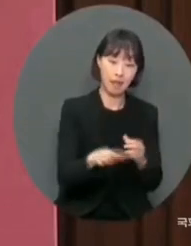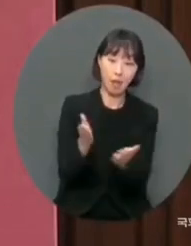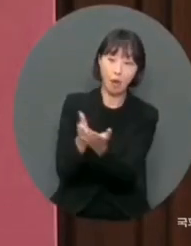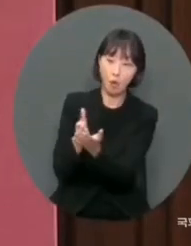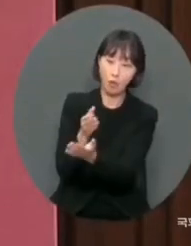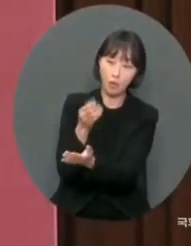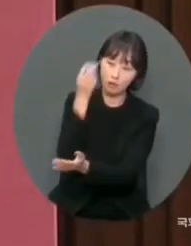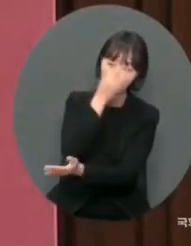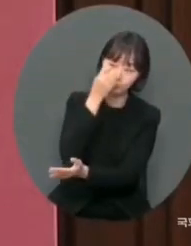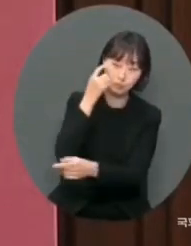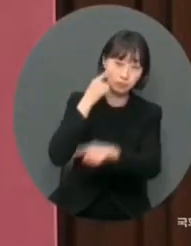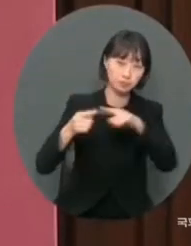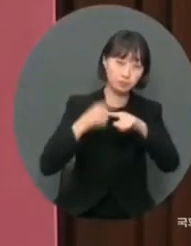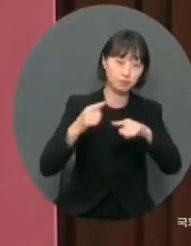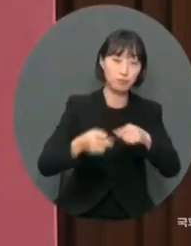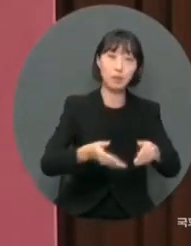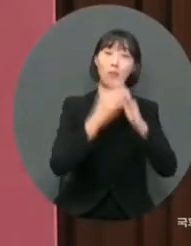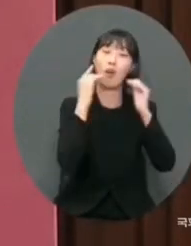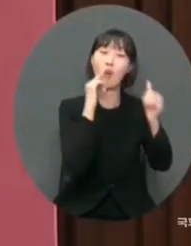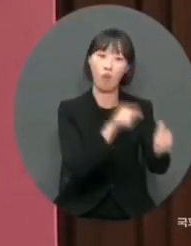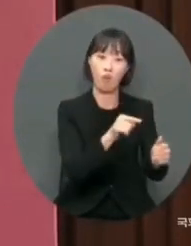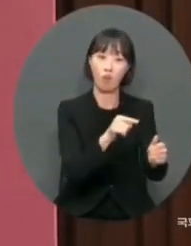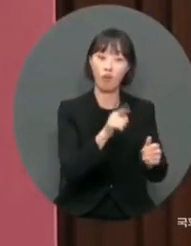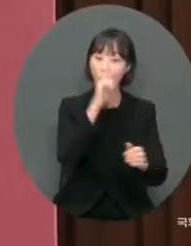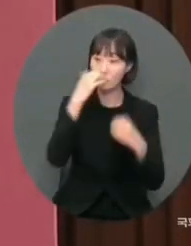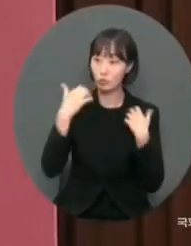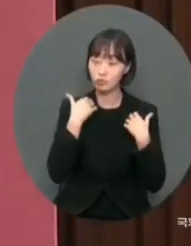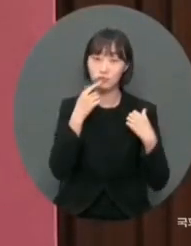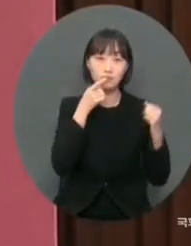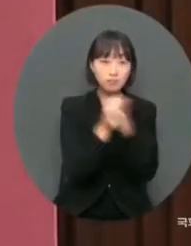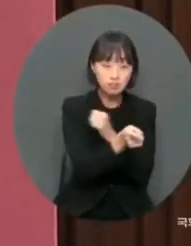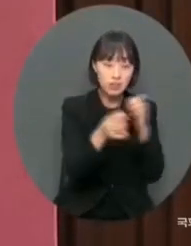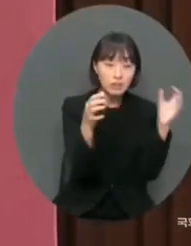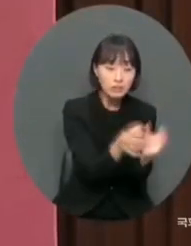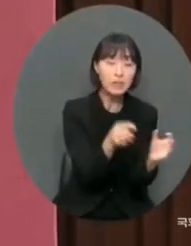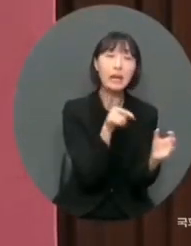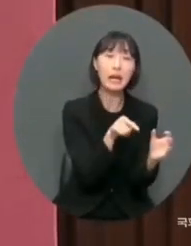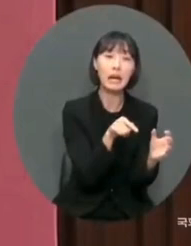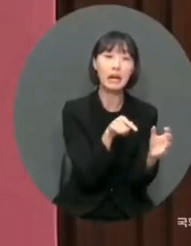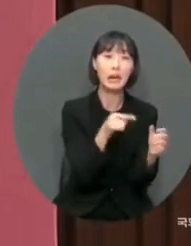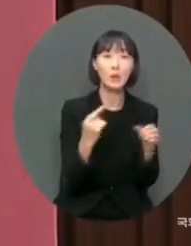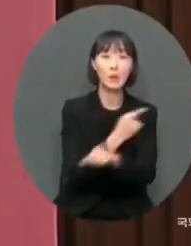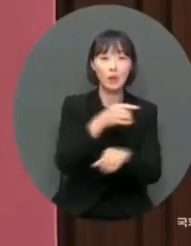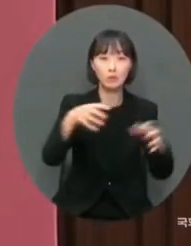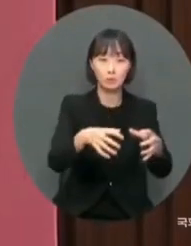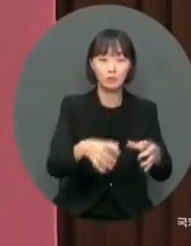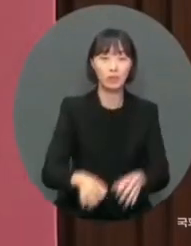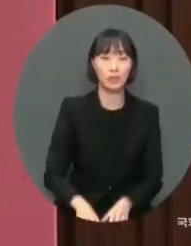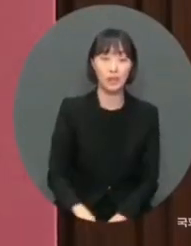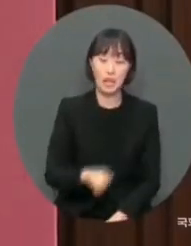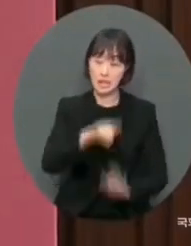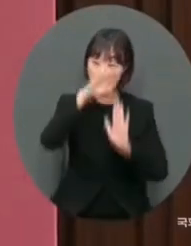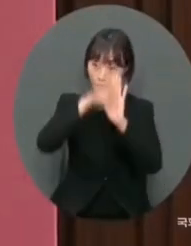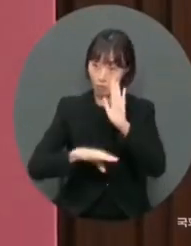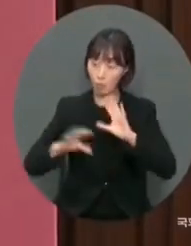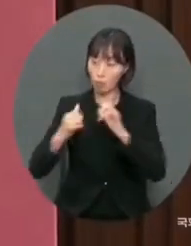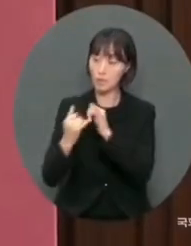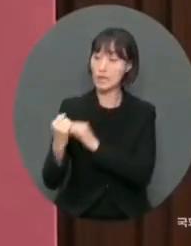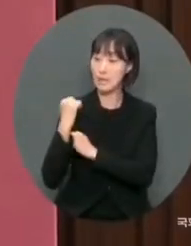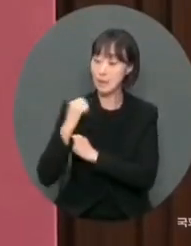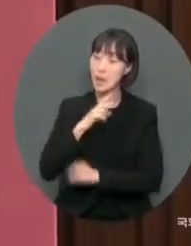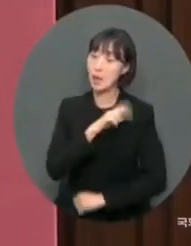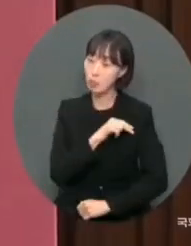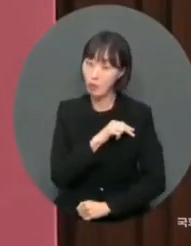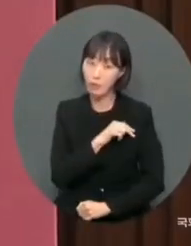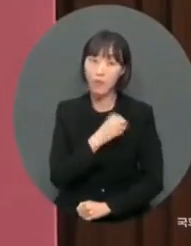보입니다. 정권이 직접 홍위병 조직에 나선 것으로도 보입니다. 이 내용을 국민의힘 의원들뿐만 아니라